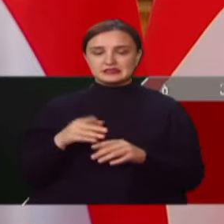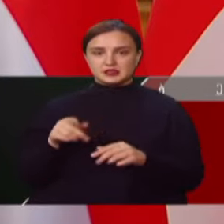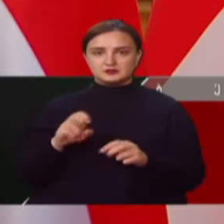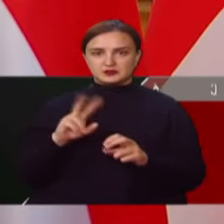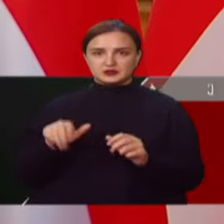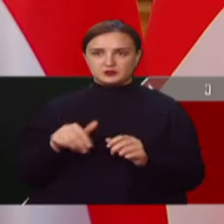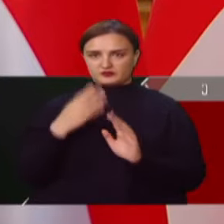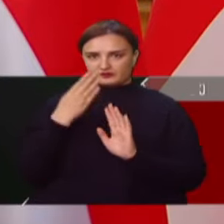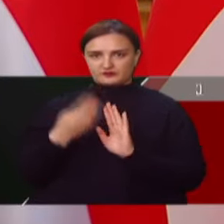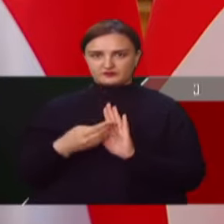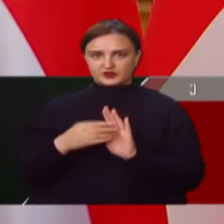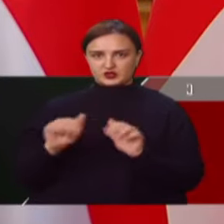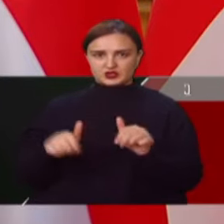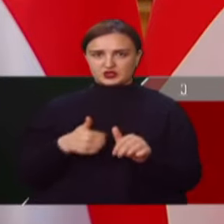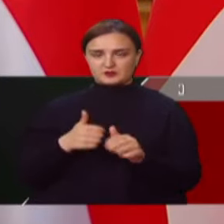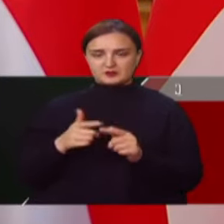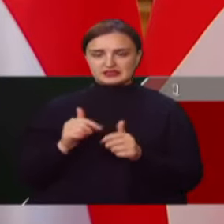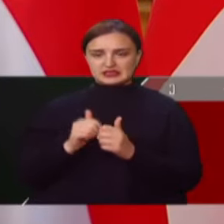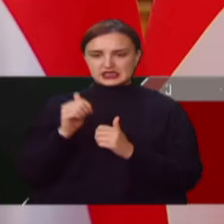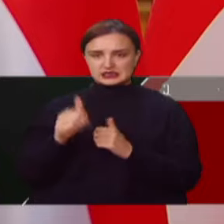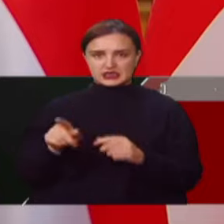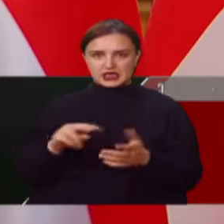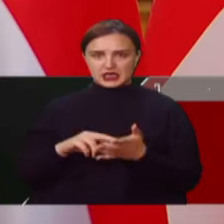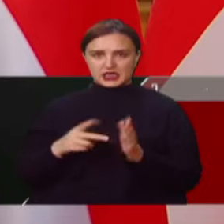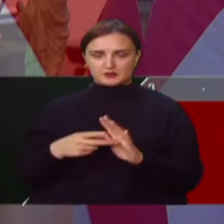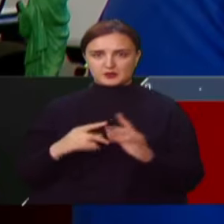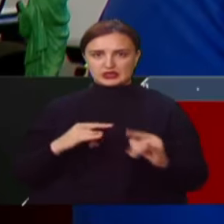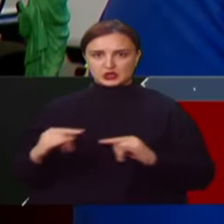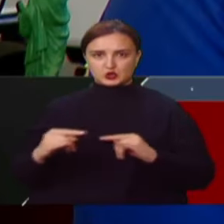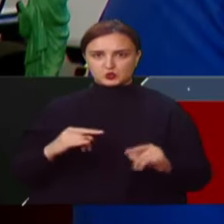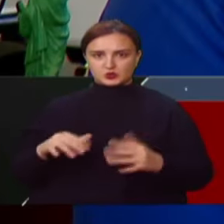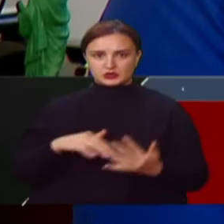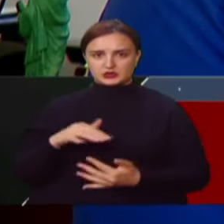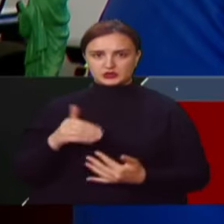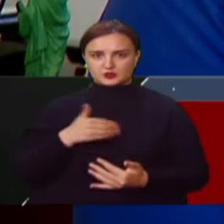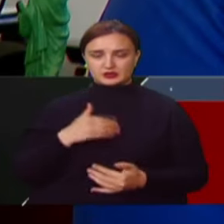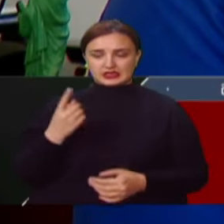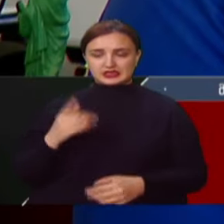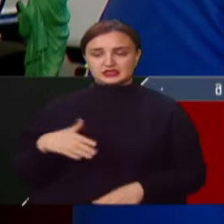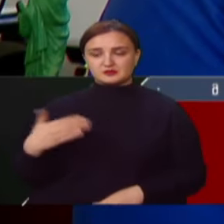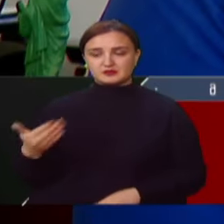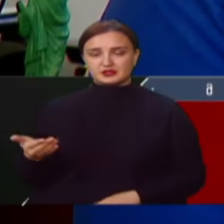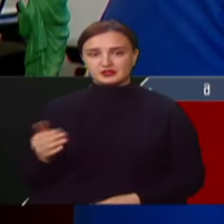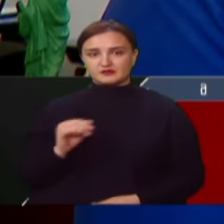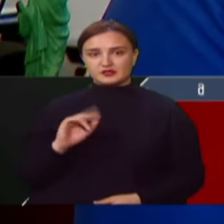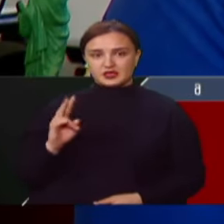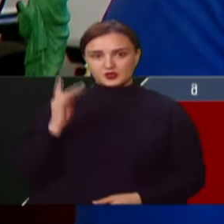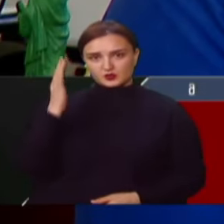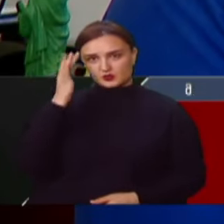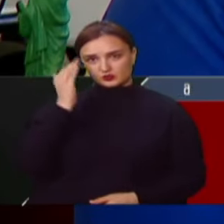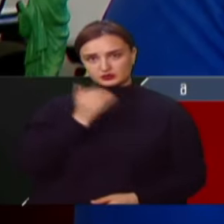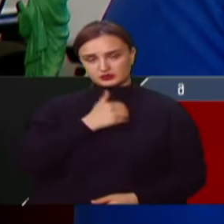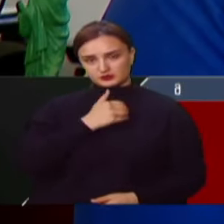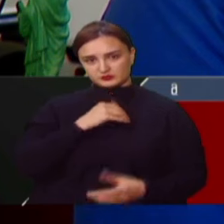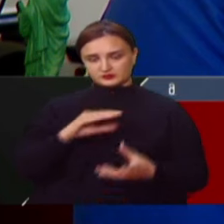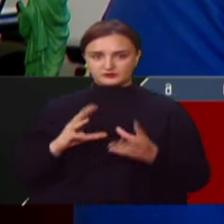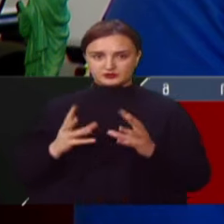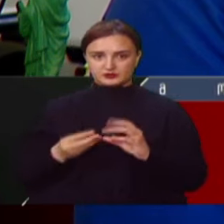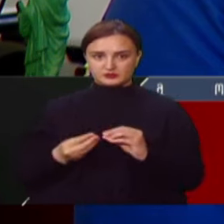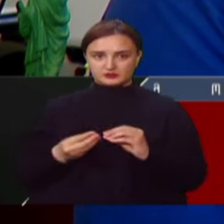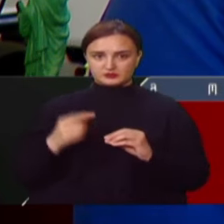ჩასაფრება. ეს არის წინასწარ დაგეგმილი დესტრუქცია. ესენი ერთის მხრივ ან ოცნებობენ ამ ყველაფერზე და